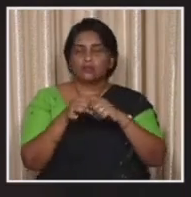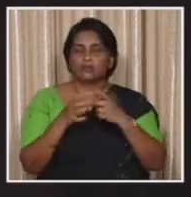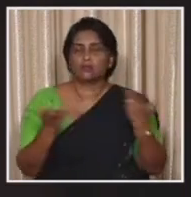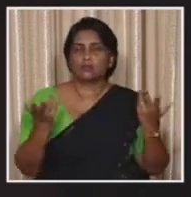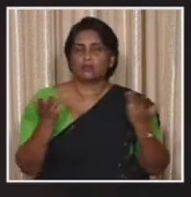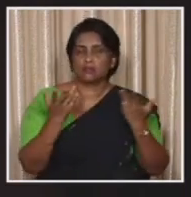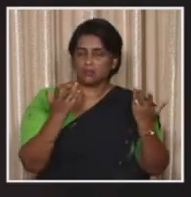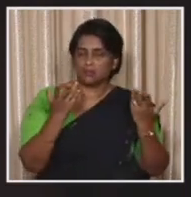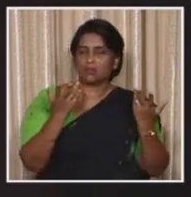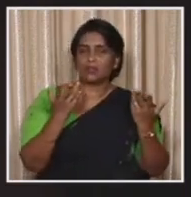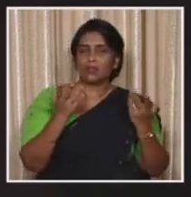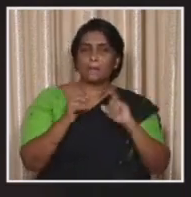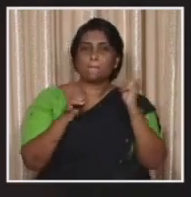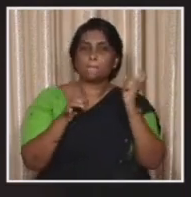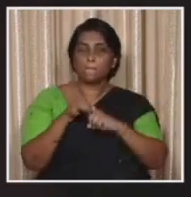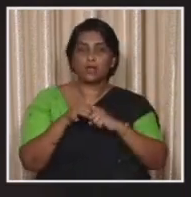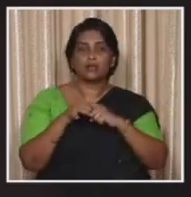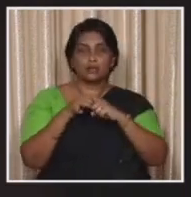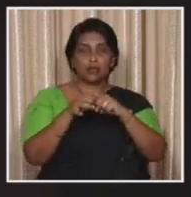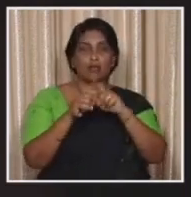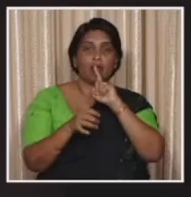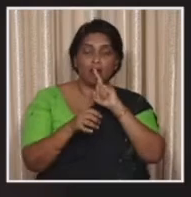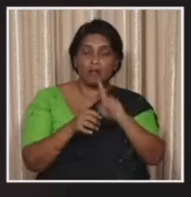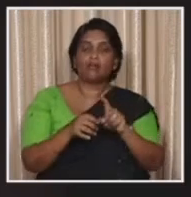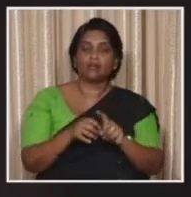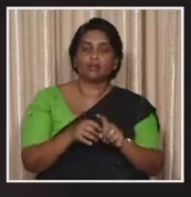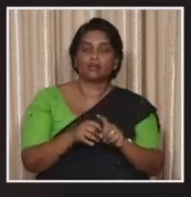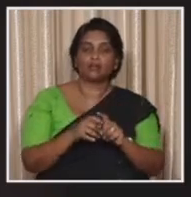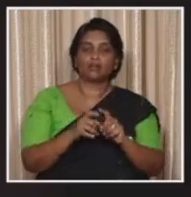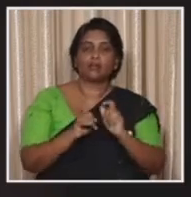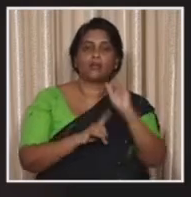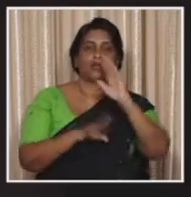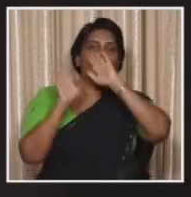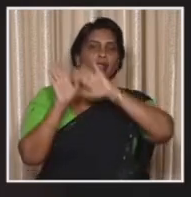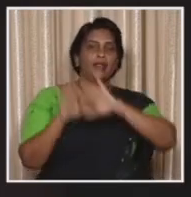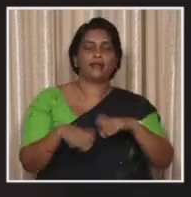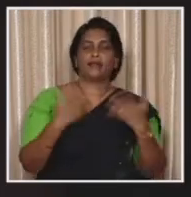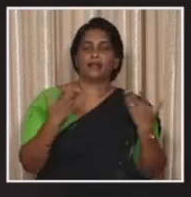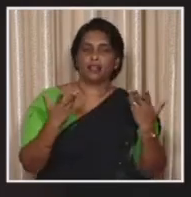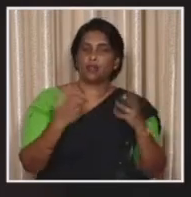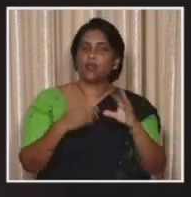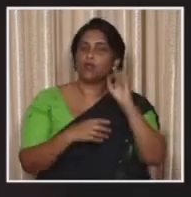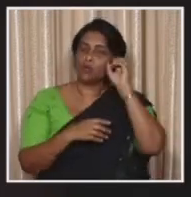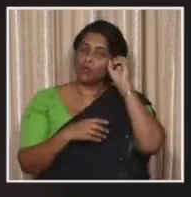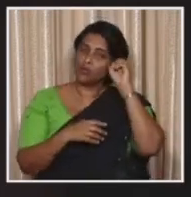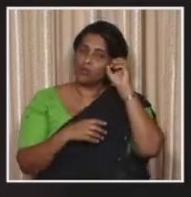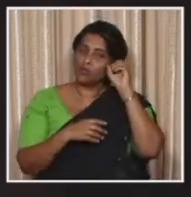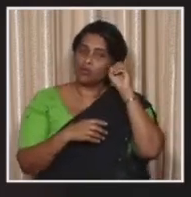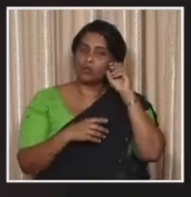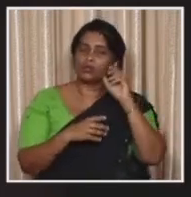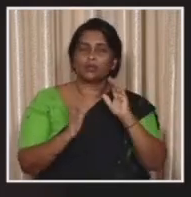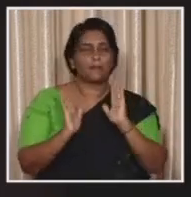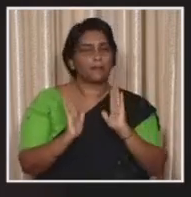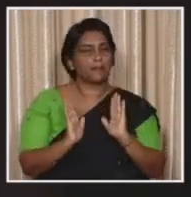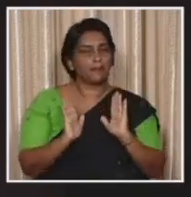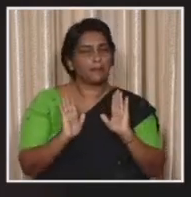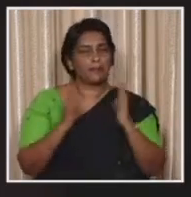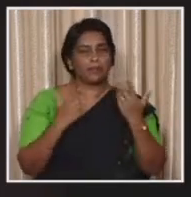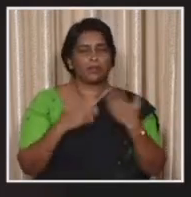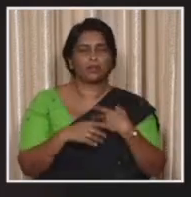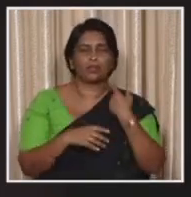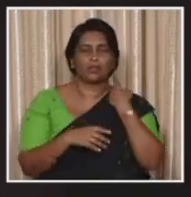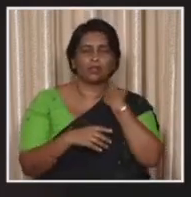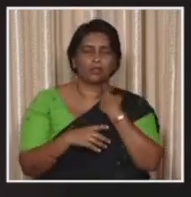හම්බෙන්නේ නැහැ. ප්‍රශ්න අහනවා කියලා දාන මන්ත්‍රීවරුට පාර්ලිමේන්තුව වෙන්නේ නැහැ. උදෑසන පටන් ගන්නෙම මලානික